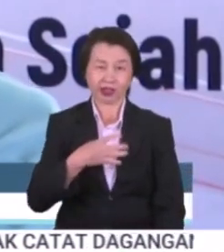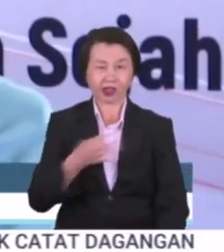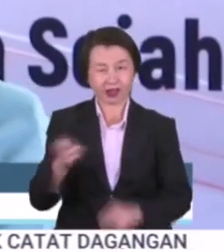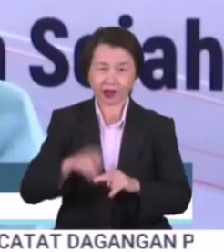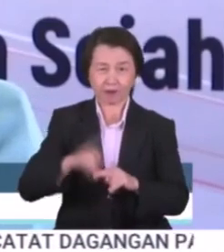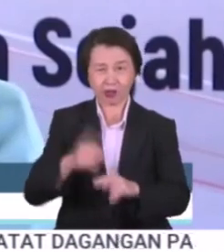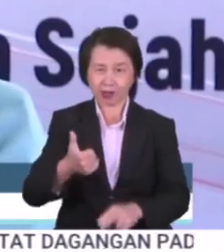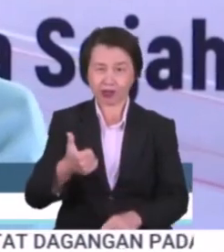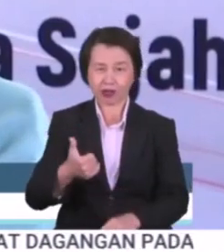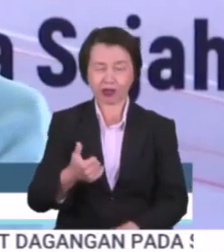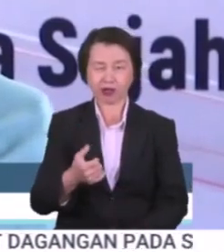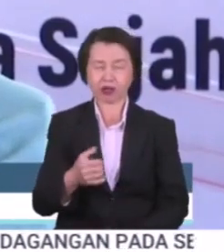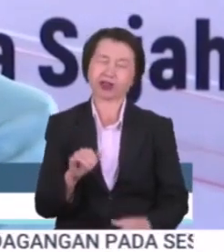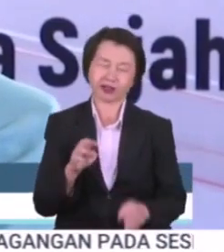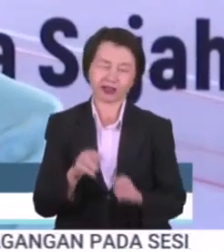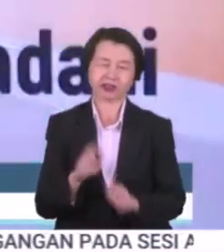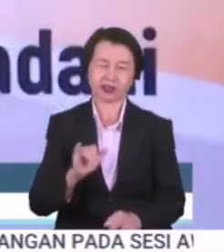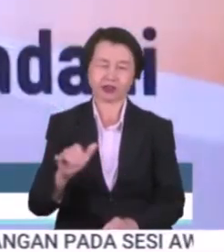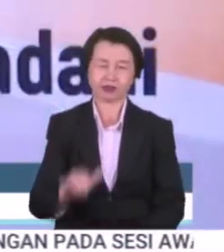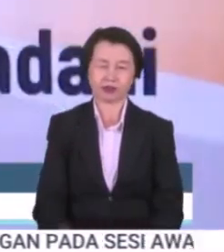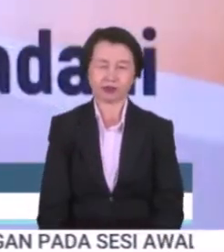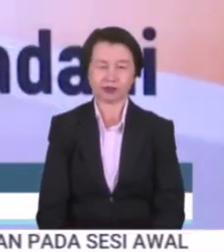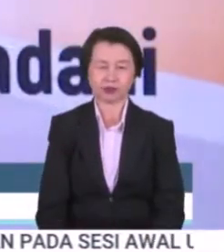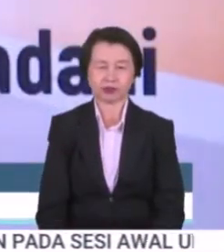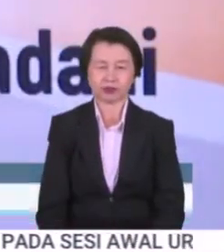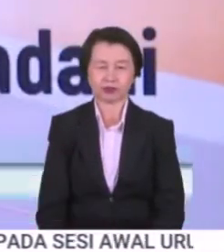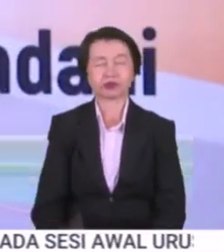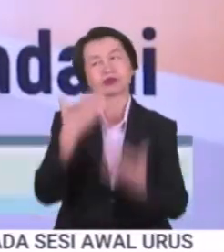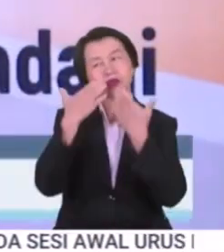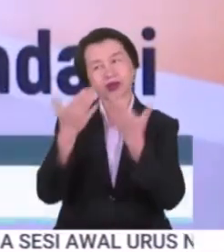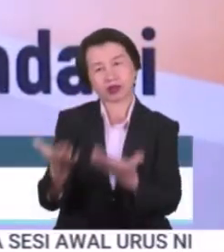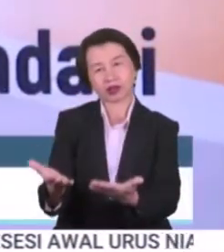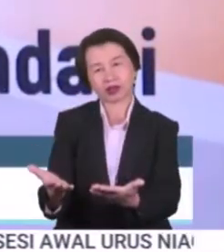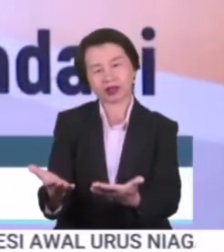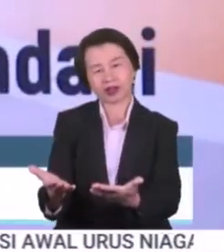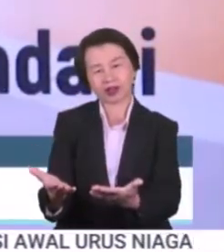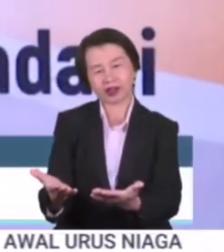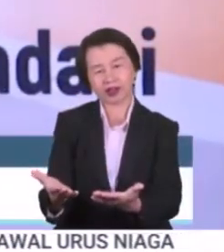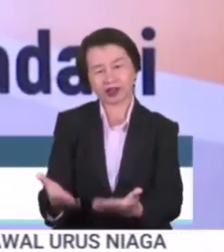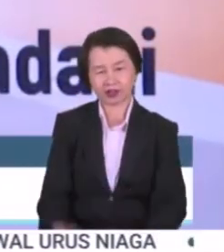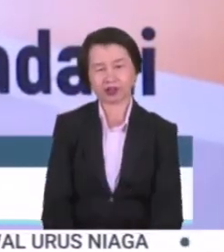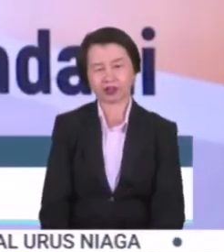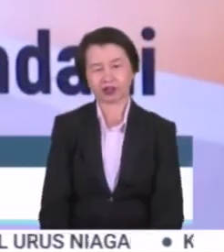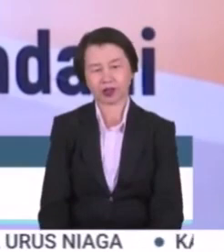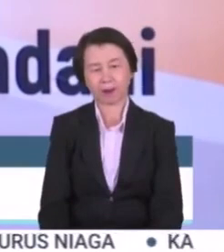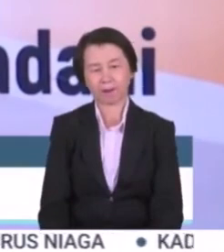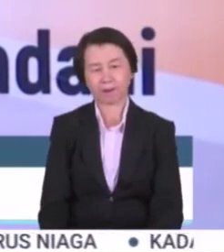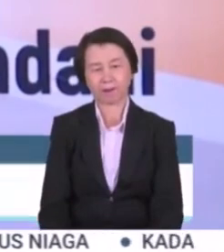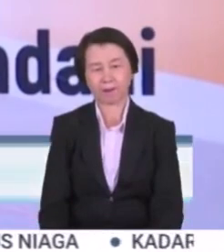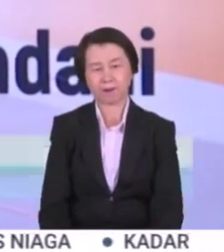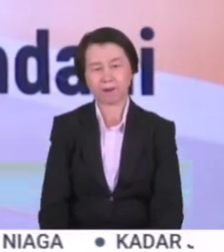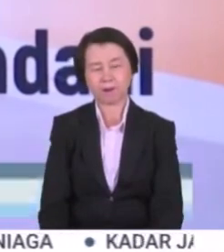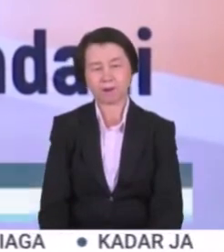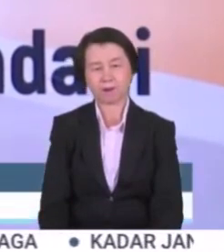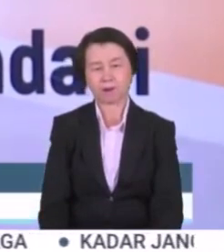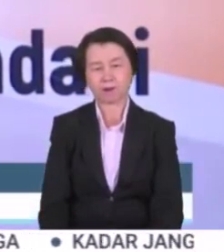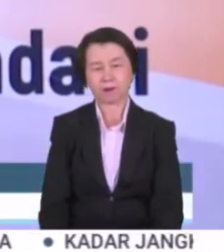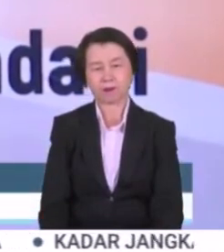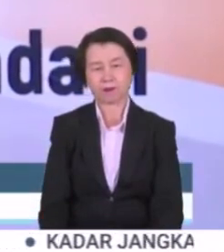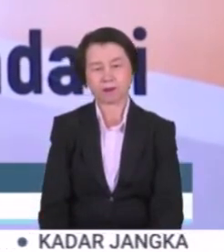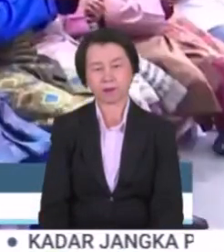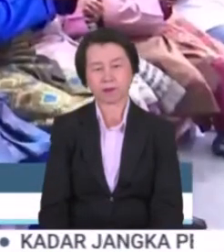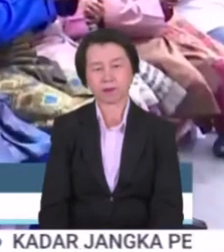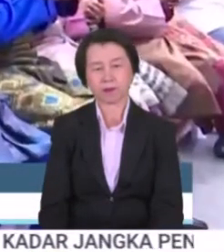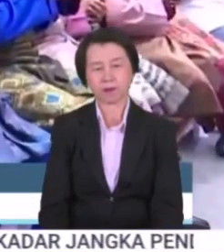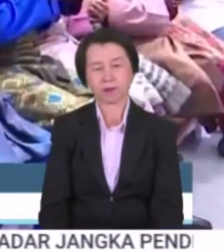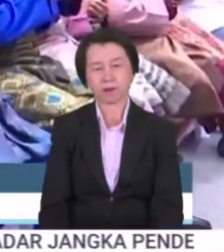Ha, macam tu jelah. Terima kasihlah. Banyak tu sudahlah bagi tuan. Okeylah cik, kan ada perumahan generasi